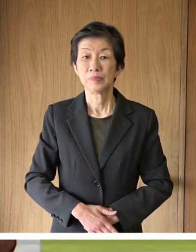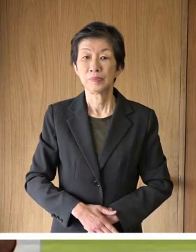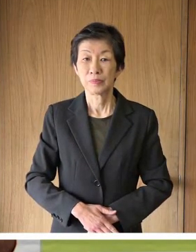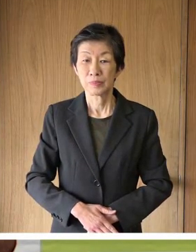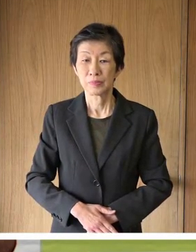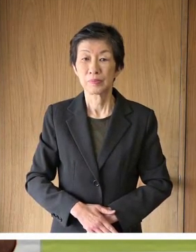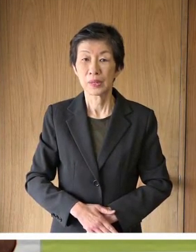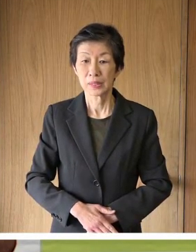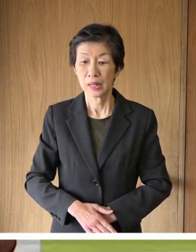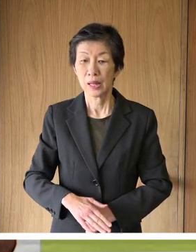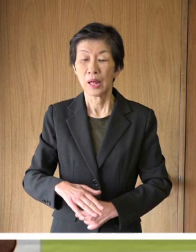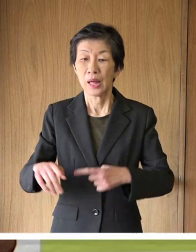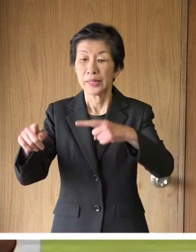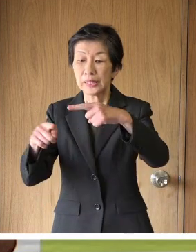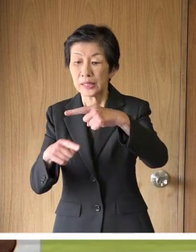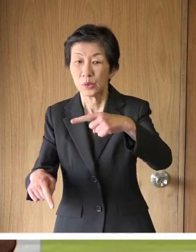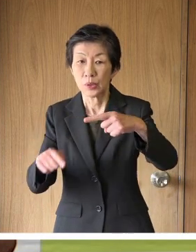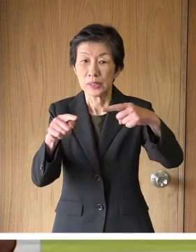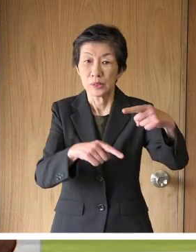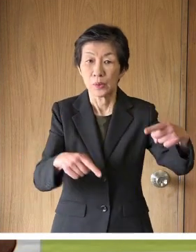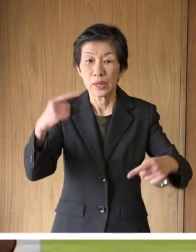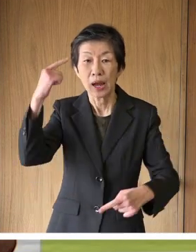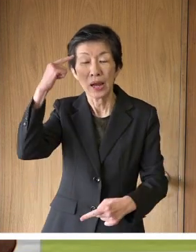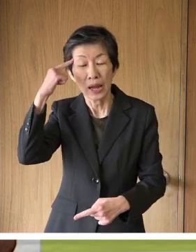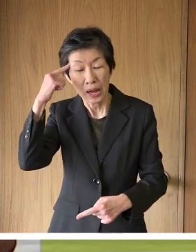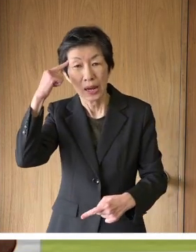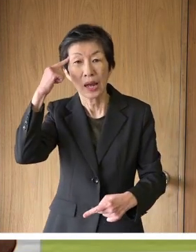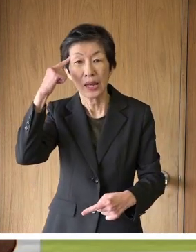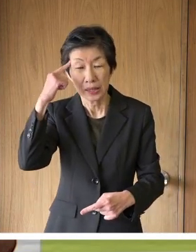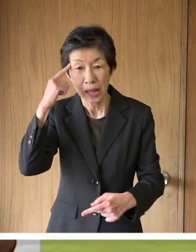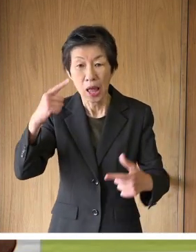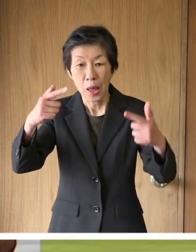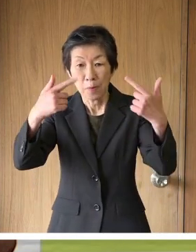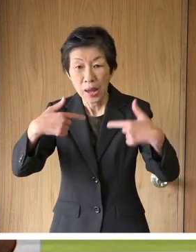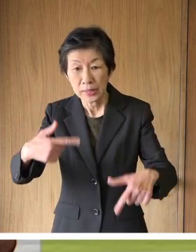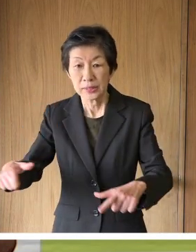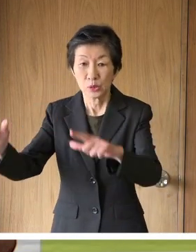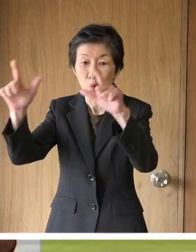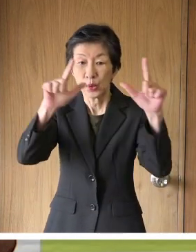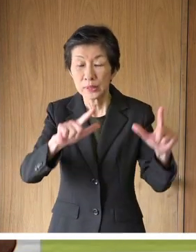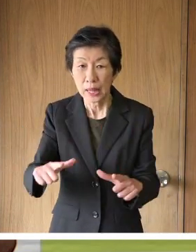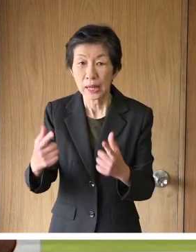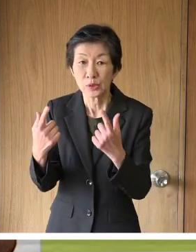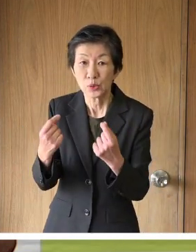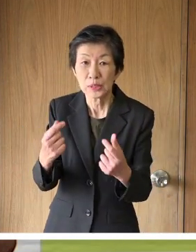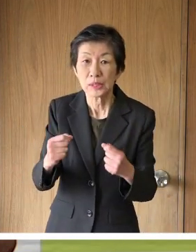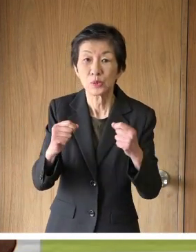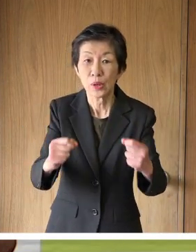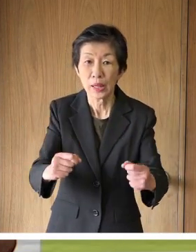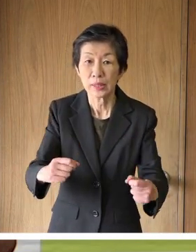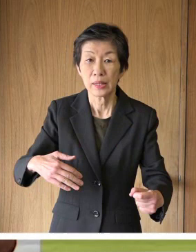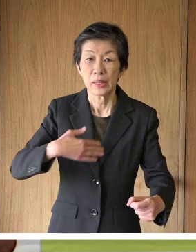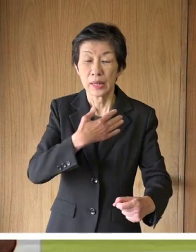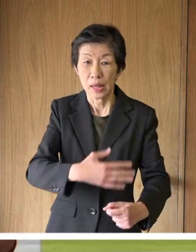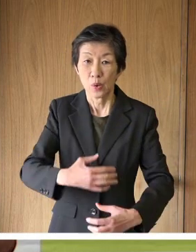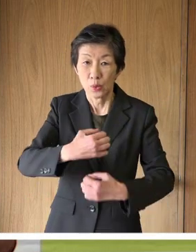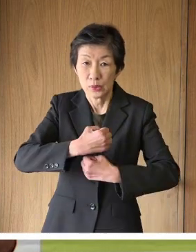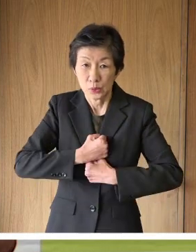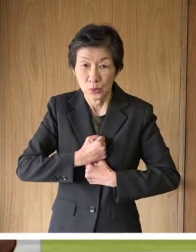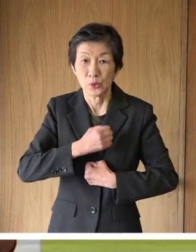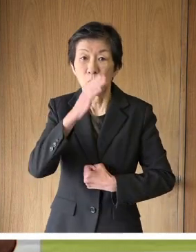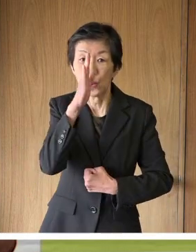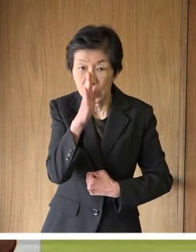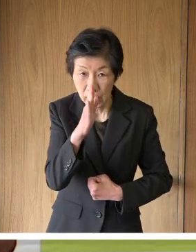一人一人が工夫をして生活リズムを守るとともに体調を崩さないようにして